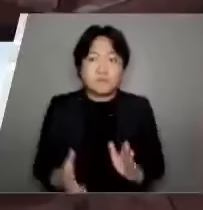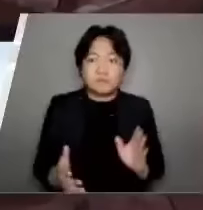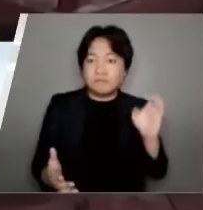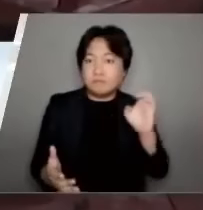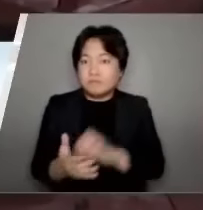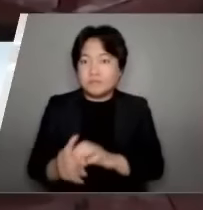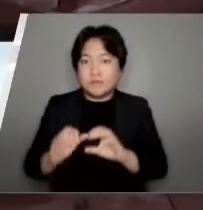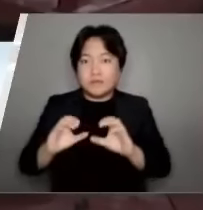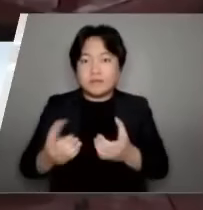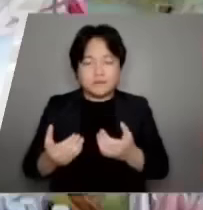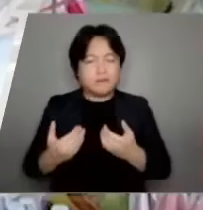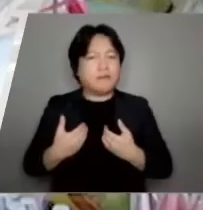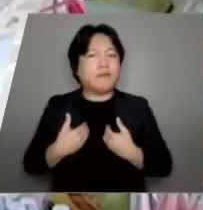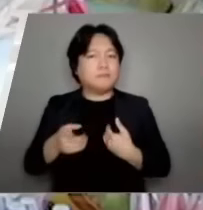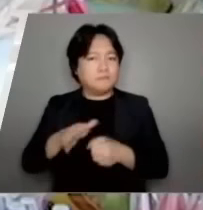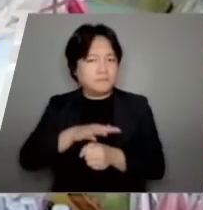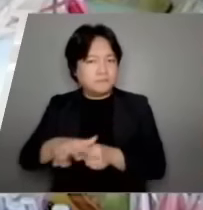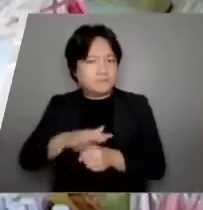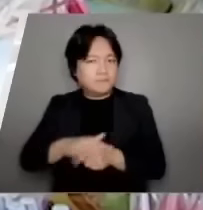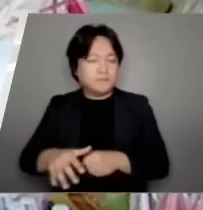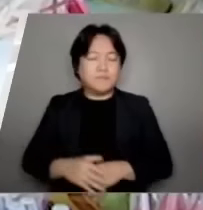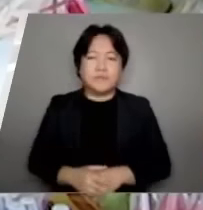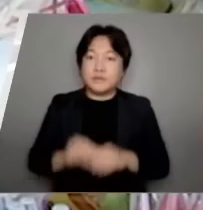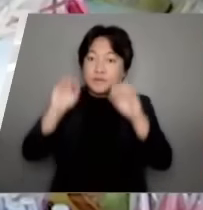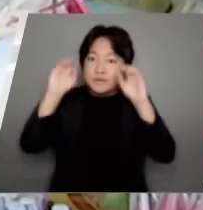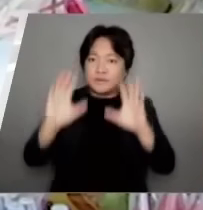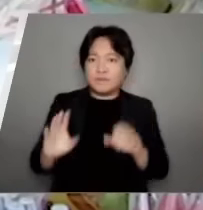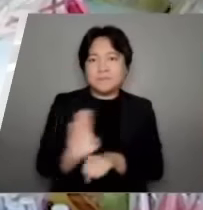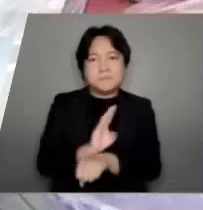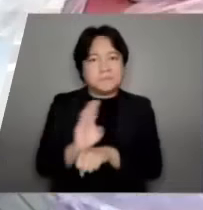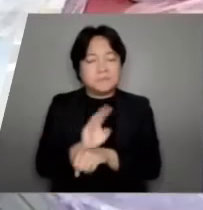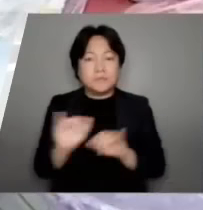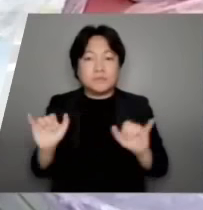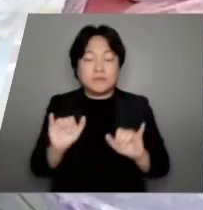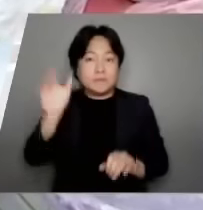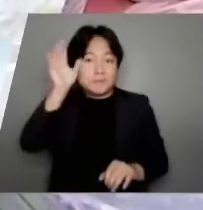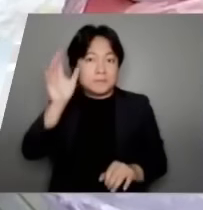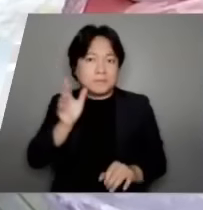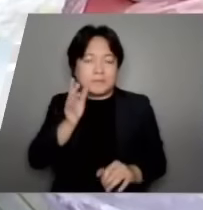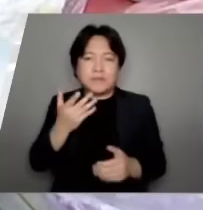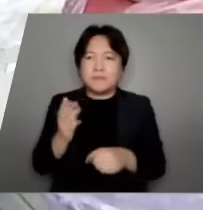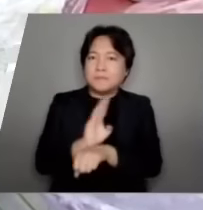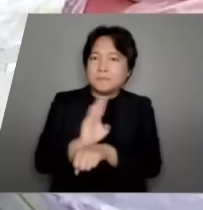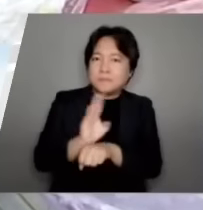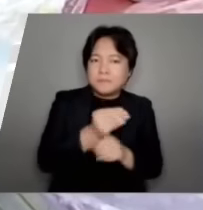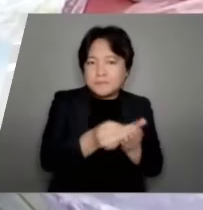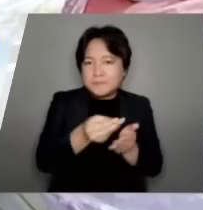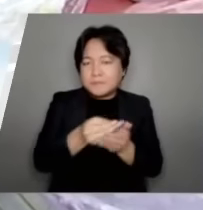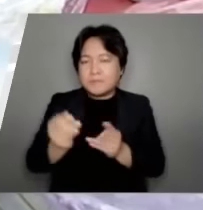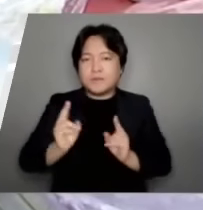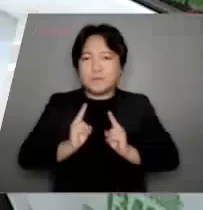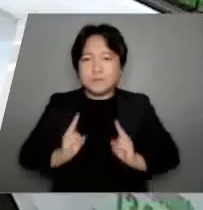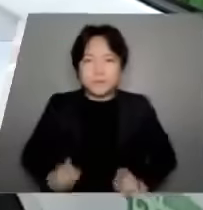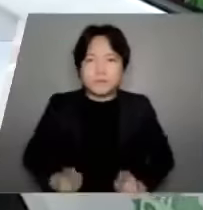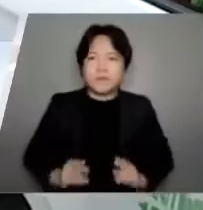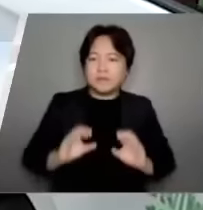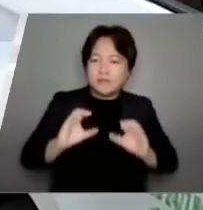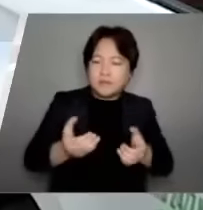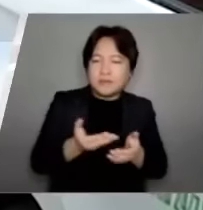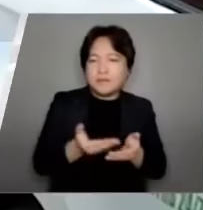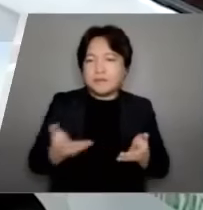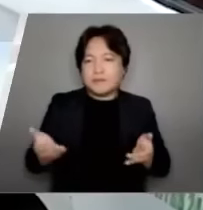sa mga paaralan, abala na rin ang mga magulang sa pamimili ng gamit at uniforme ng kanilang mga anak.